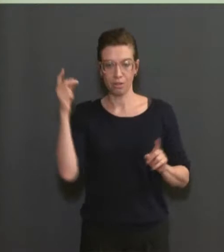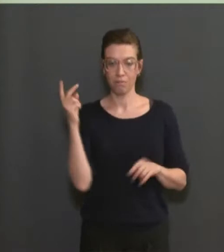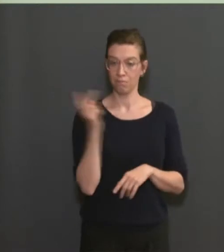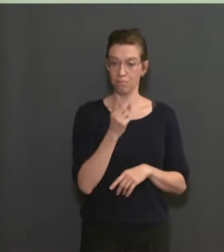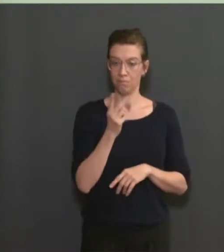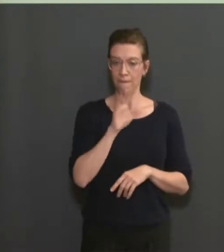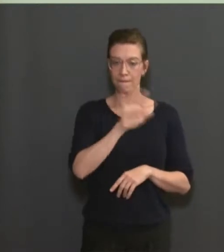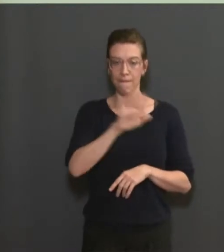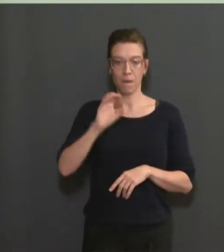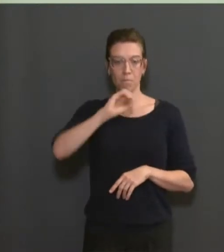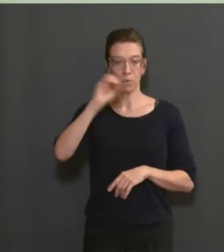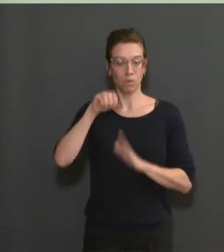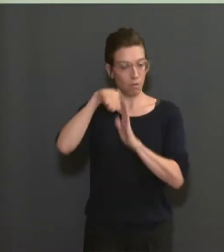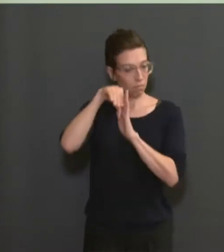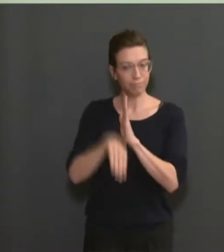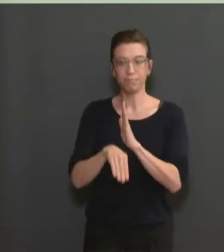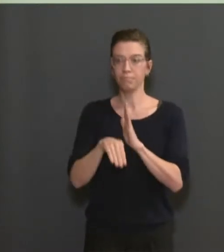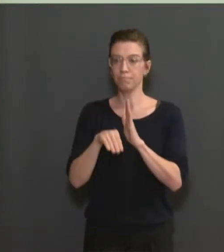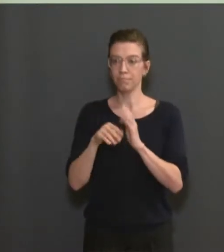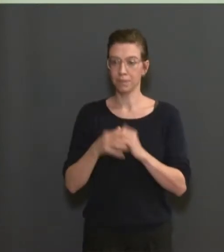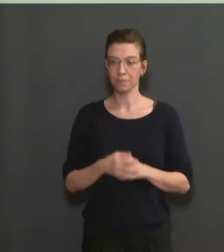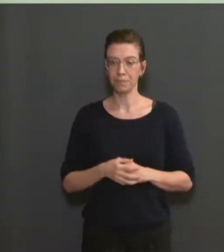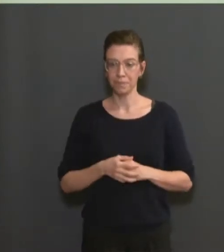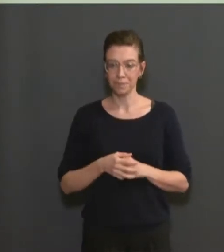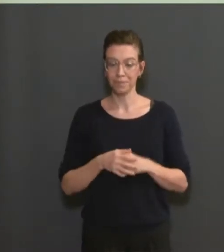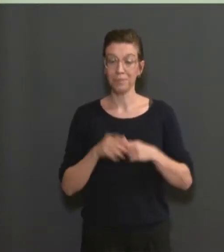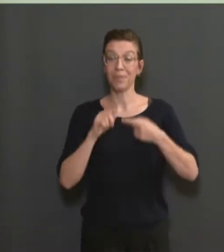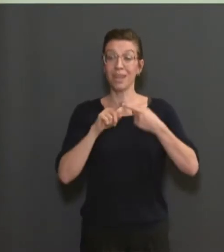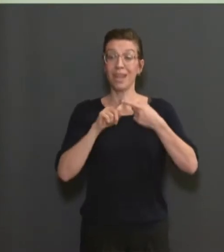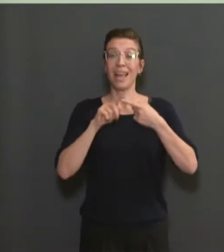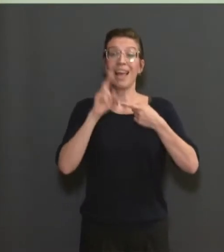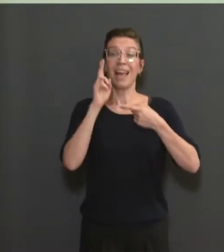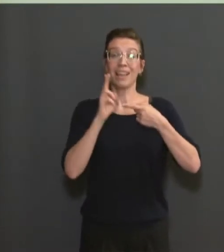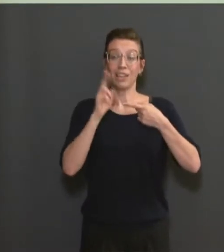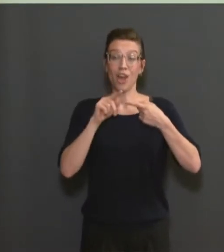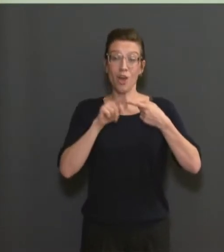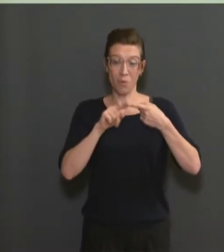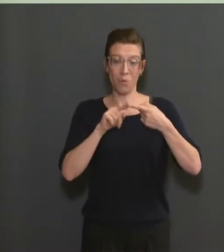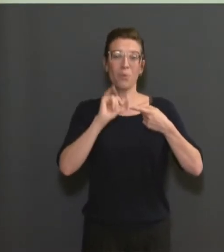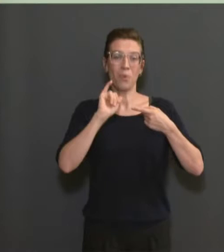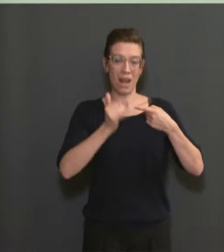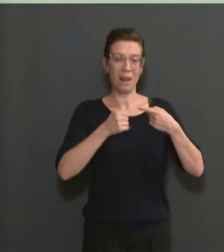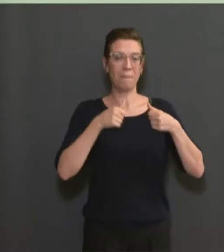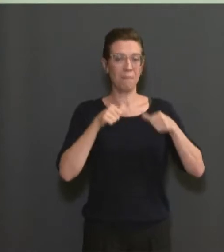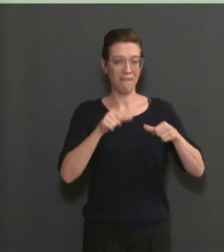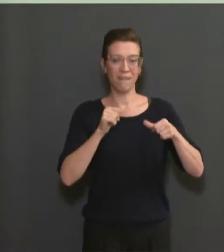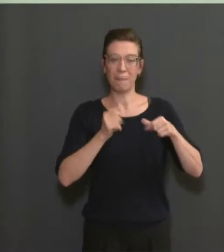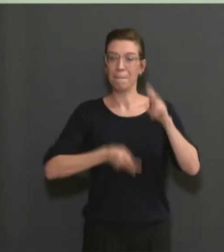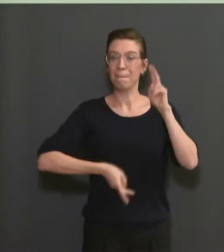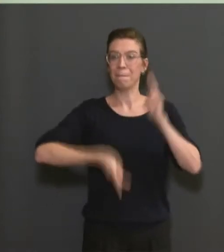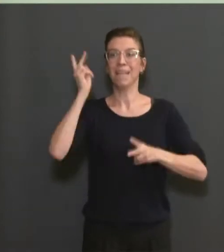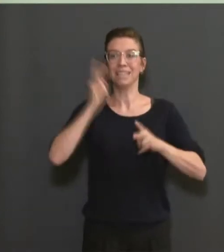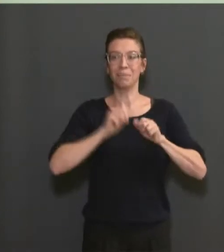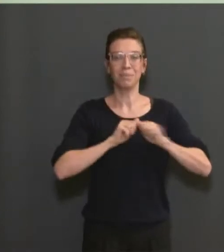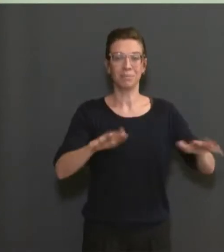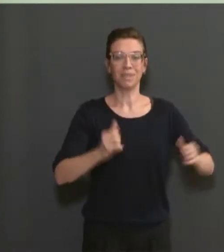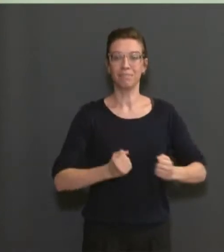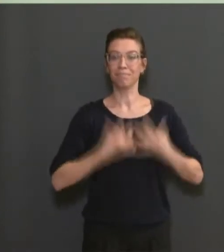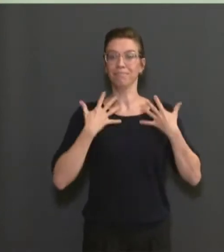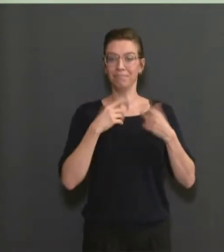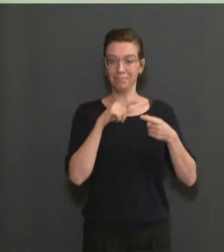Henegouwen blijft wel de provincie met het hoogste aantal nieuwe besmettingen, namelijk gemiddeld 899 per